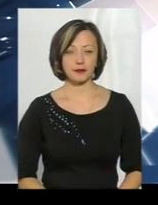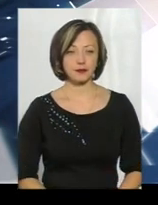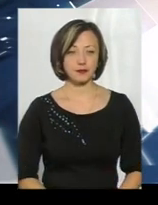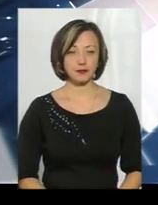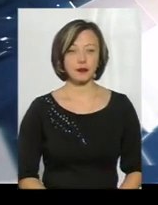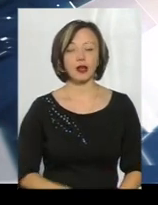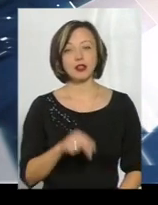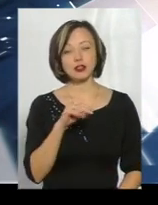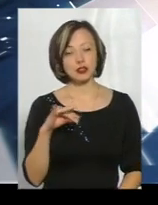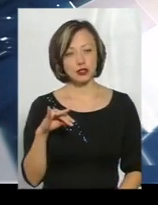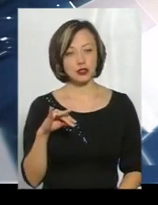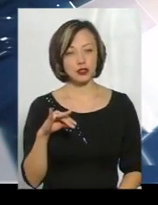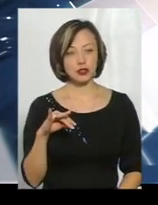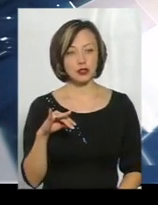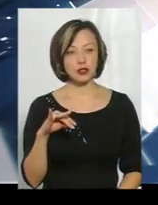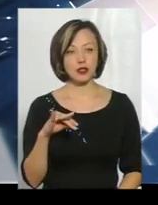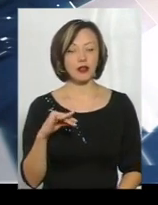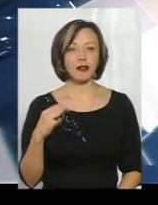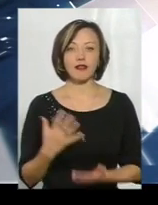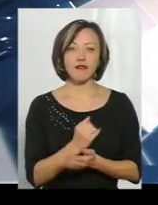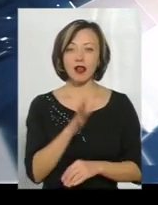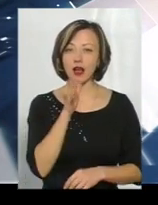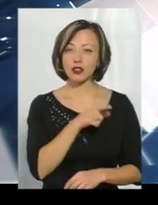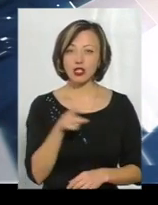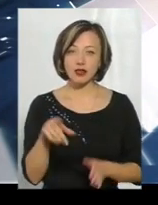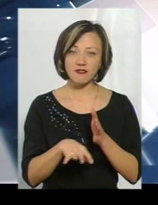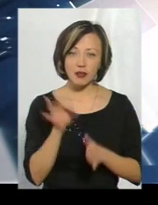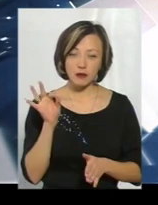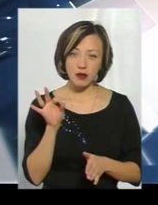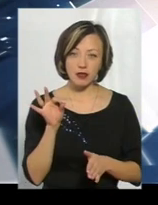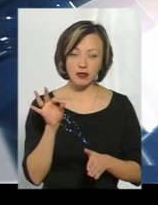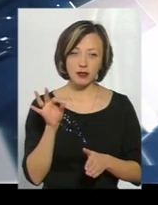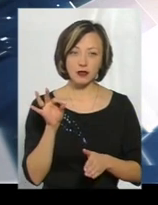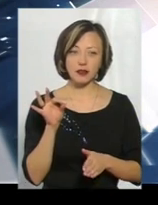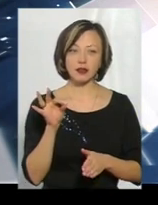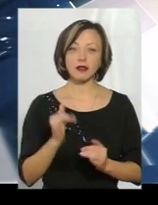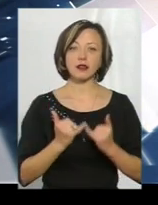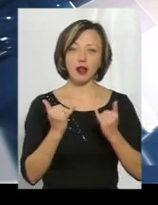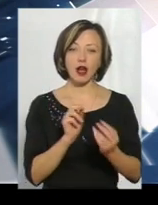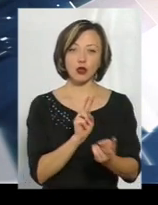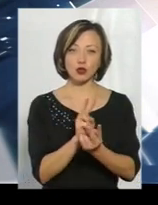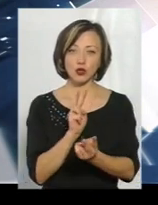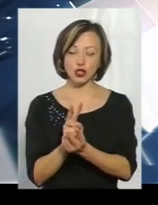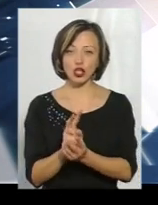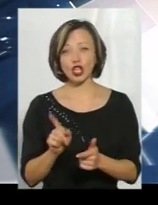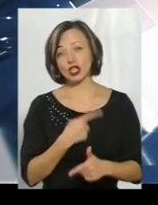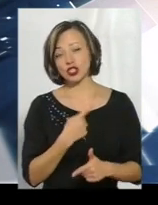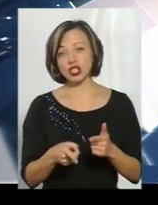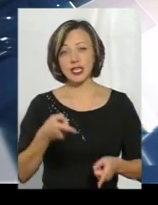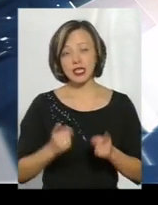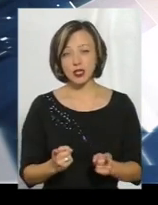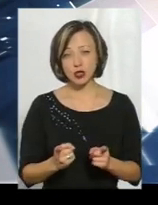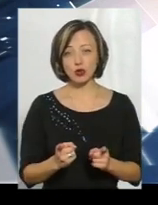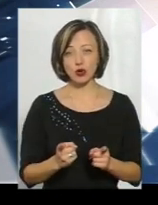виборців. Чи то невдалий час був вибраний для зустрічі кандидатом, чи то